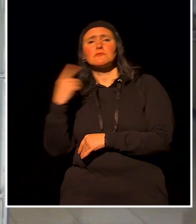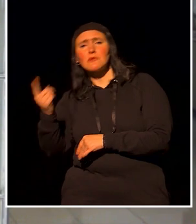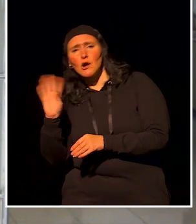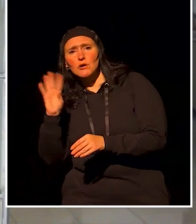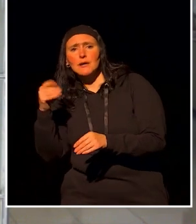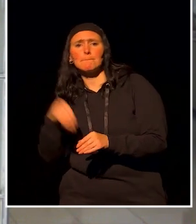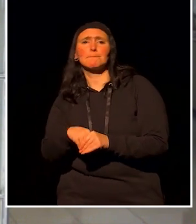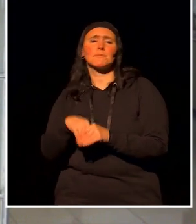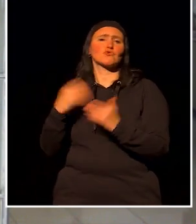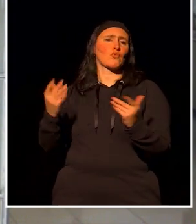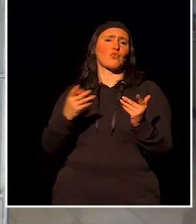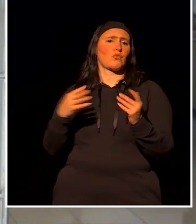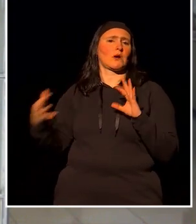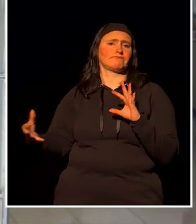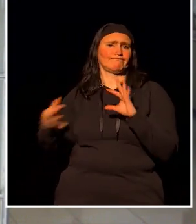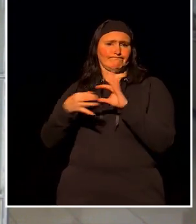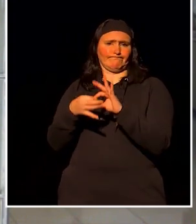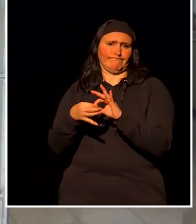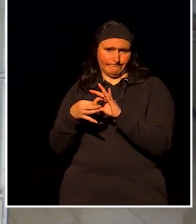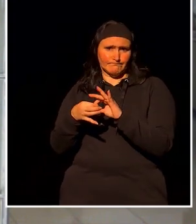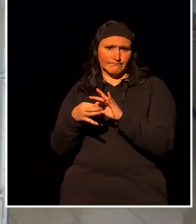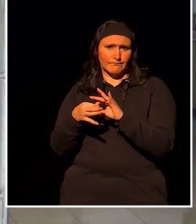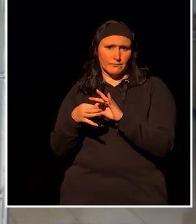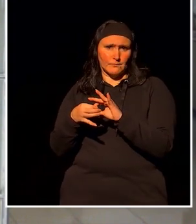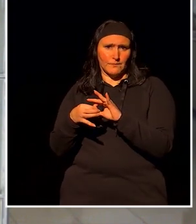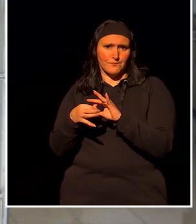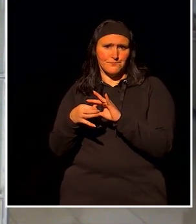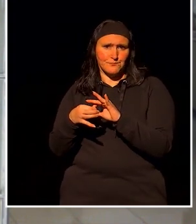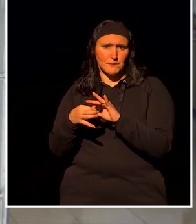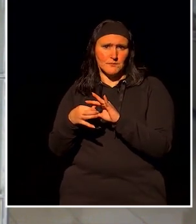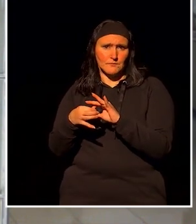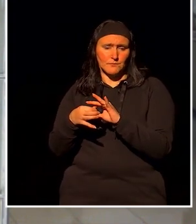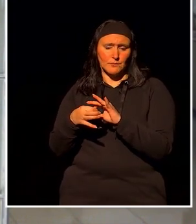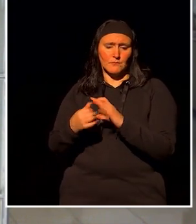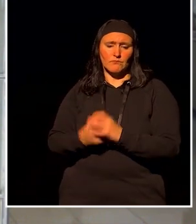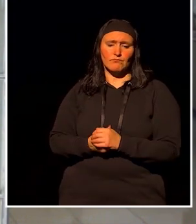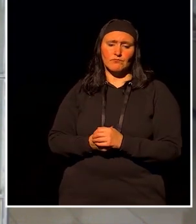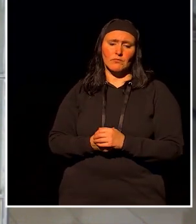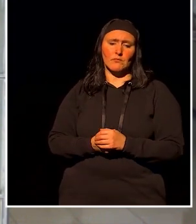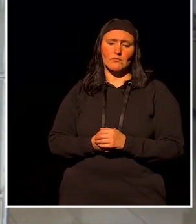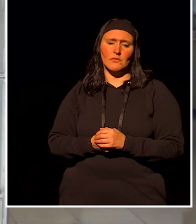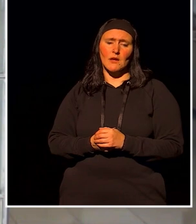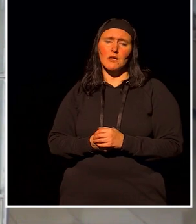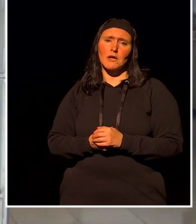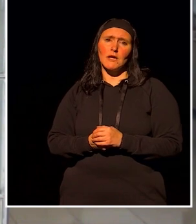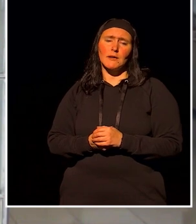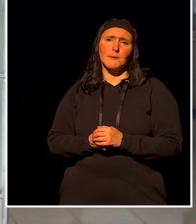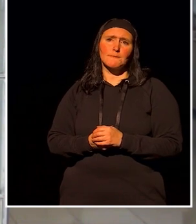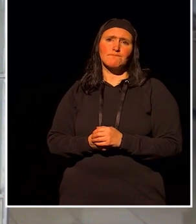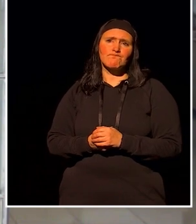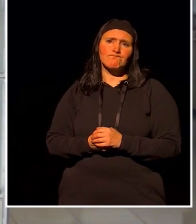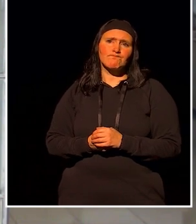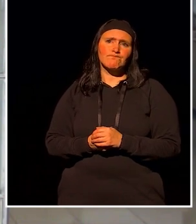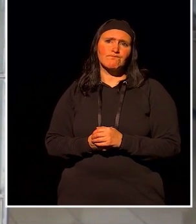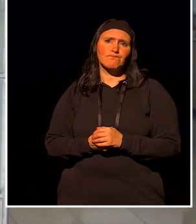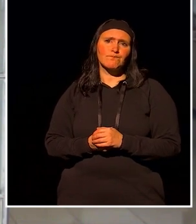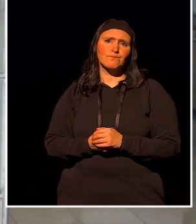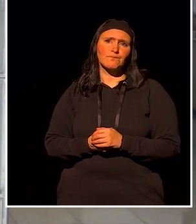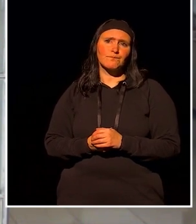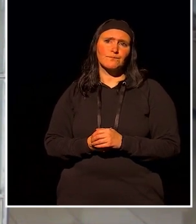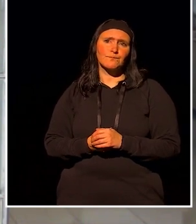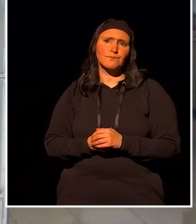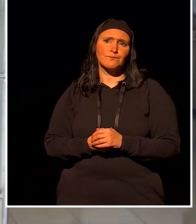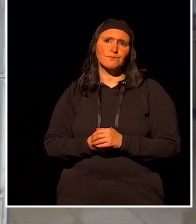muss man gemeinsam sehen. Und wenn ich gerade im Moment